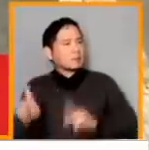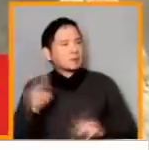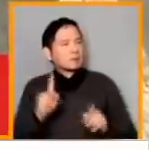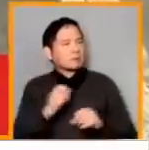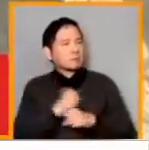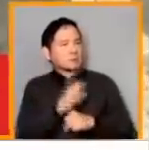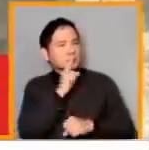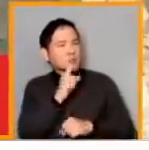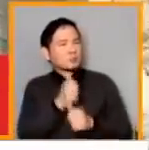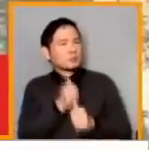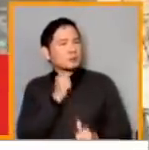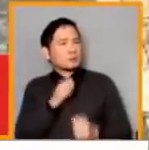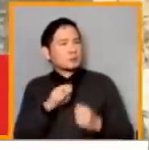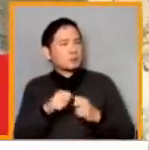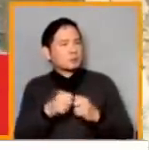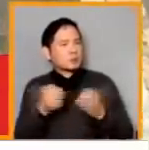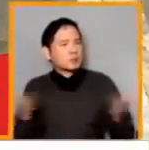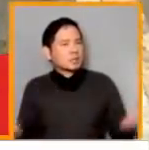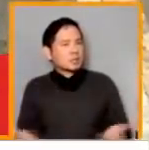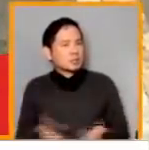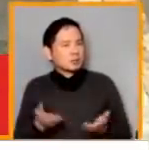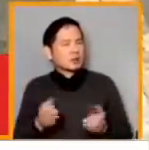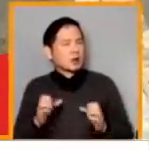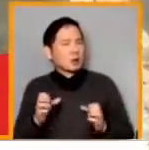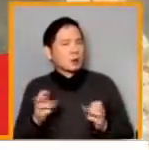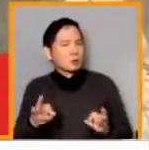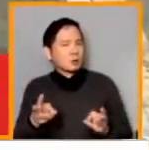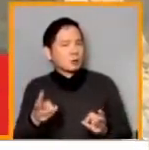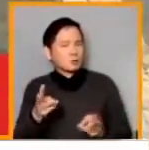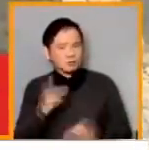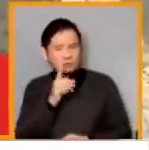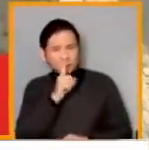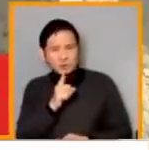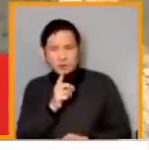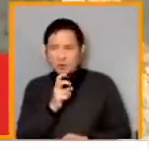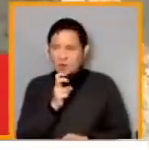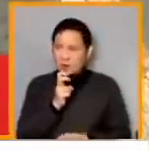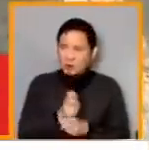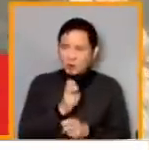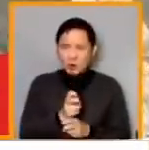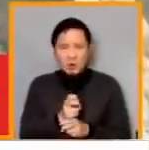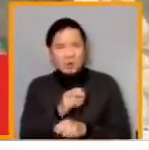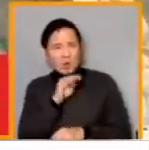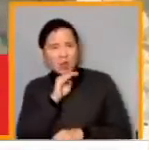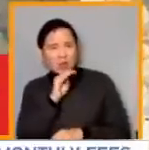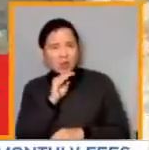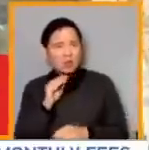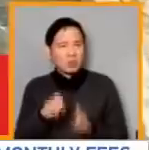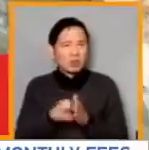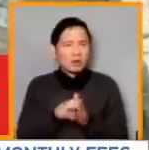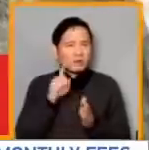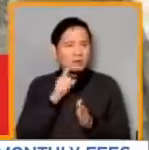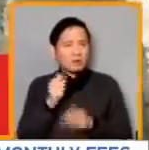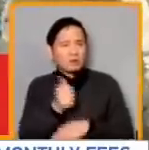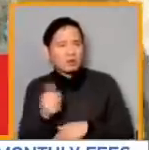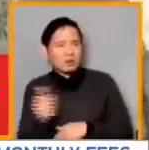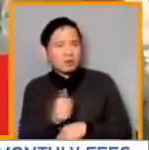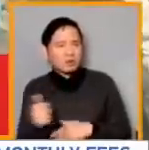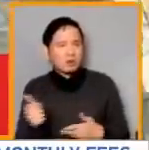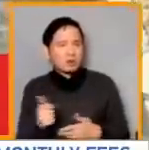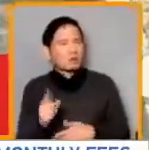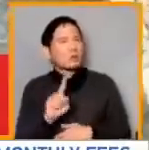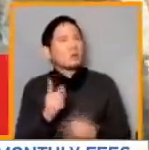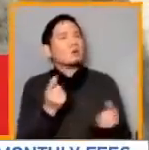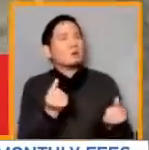mga pasahero dito sa Commonwealth na talagang nahihirapan po makasakay papunta sa kanilang mga destinasyon. Opo, ano po ang magiging susunod nating hakbang? Opo,